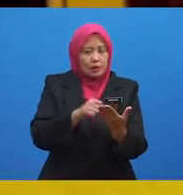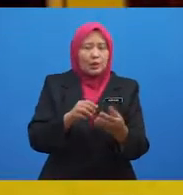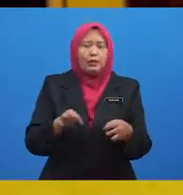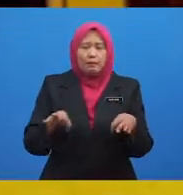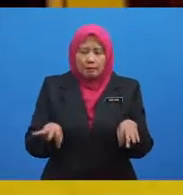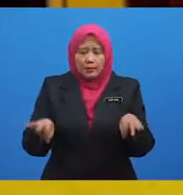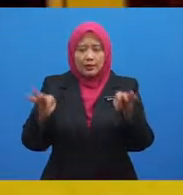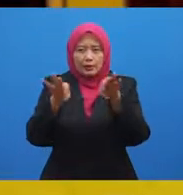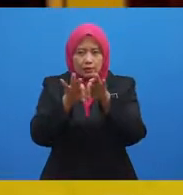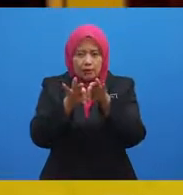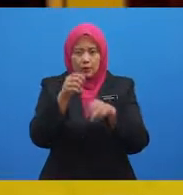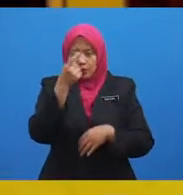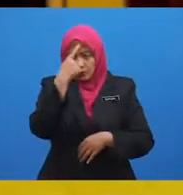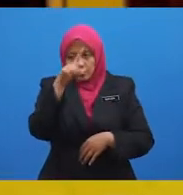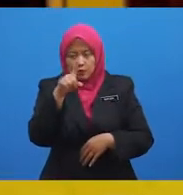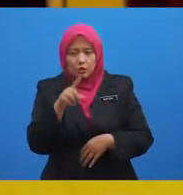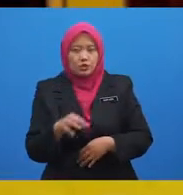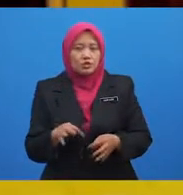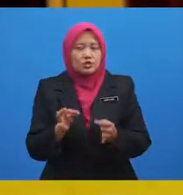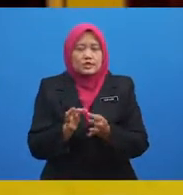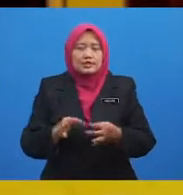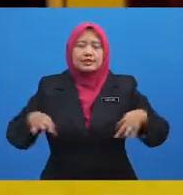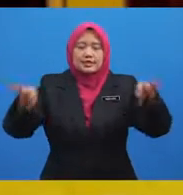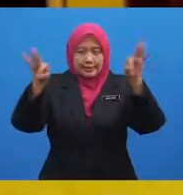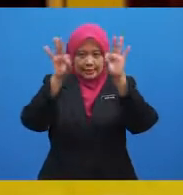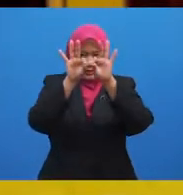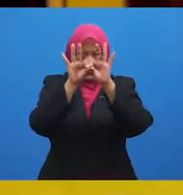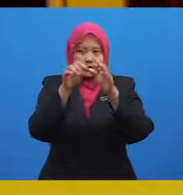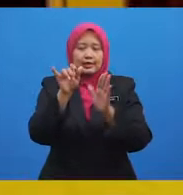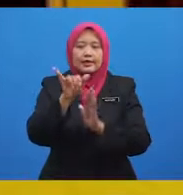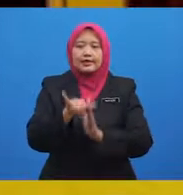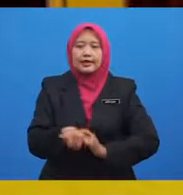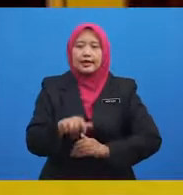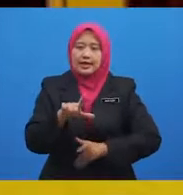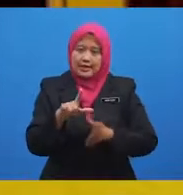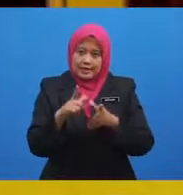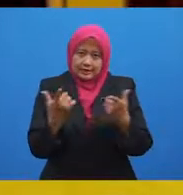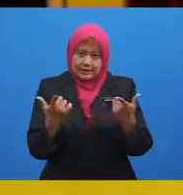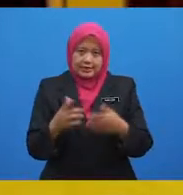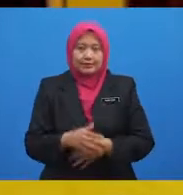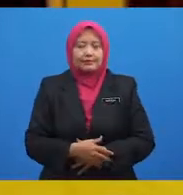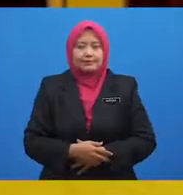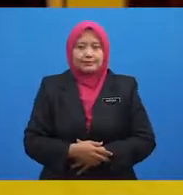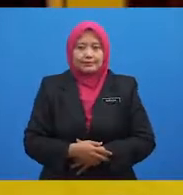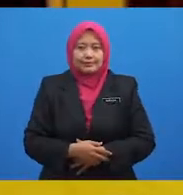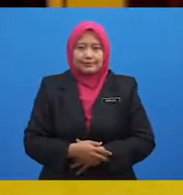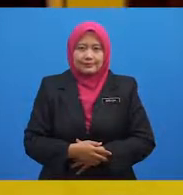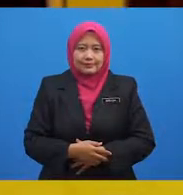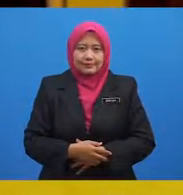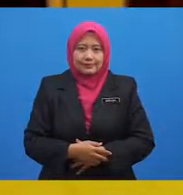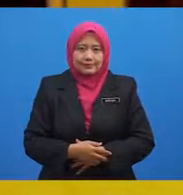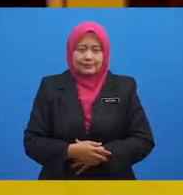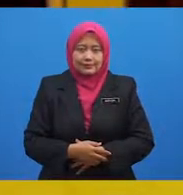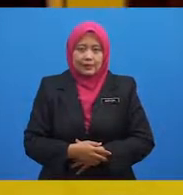cerita penglipur lara. Baiklah, murid-murid. Sebelum kita mengkaji dengan lebih lanjut tentang seloka